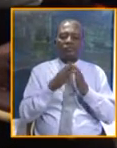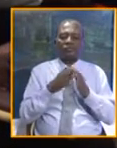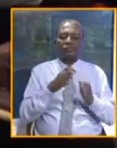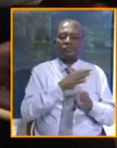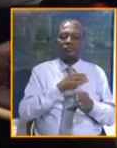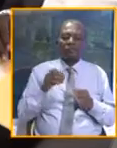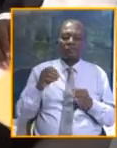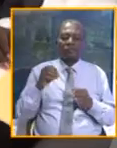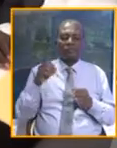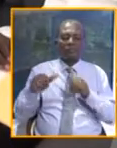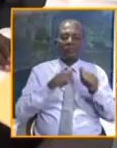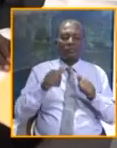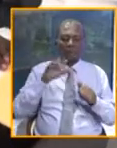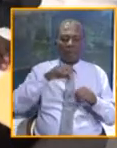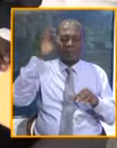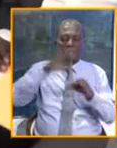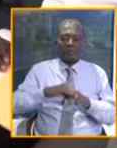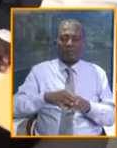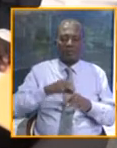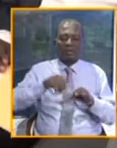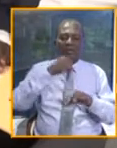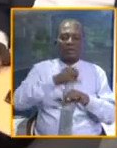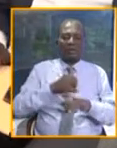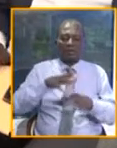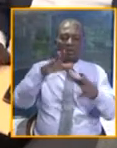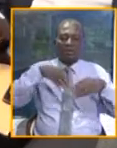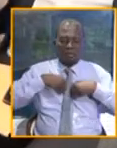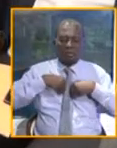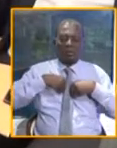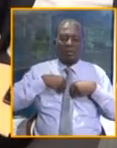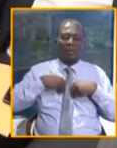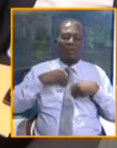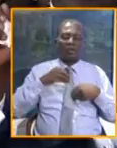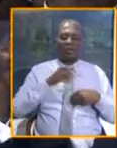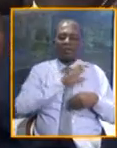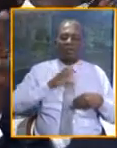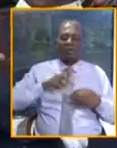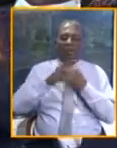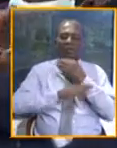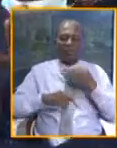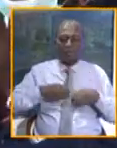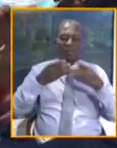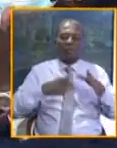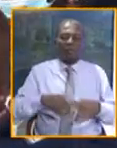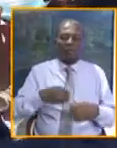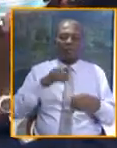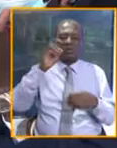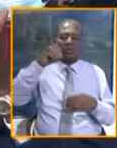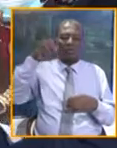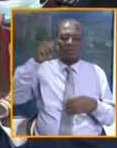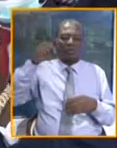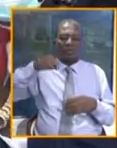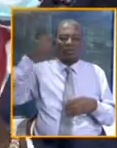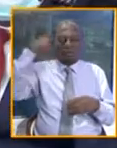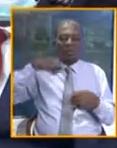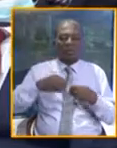encadrent les actions des élus et des agents de l'institution ont été adoptés. Les conseillers régionaux ont donné quitus pour la reconduction